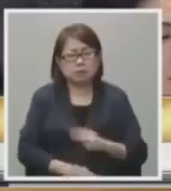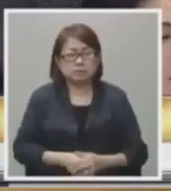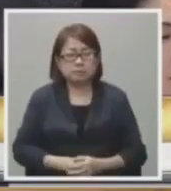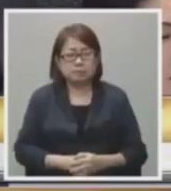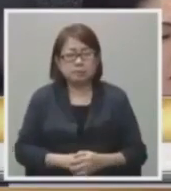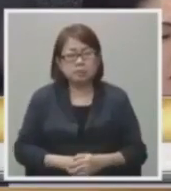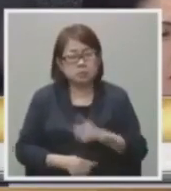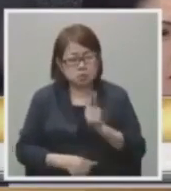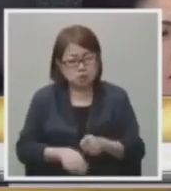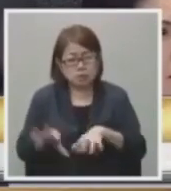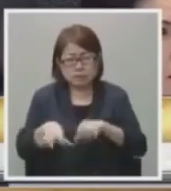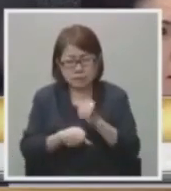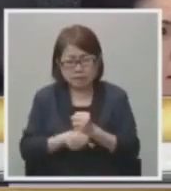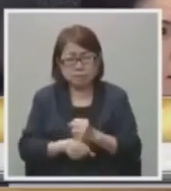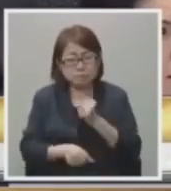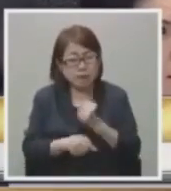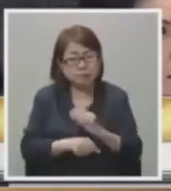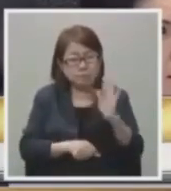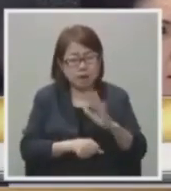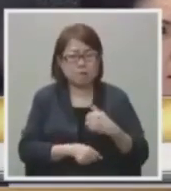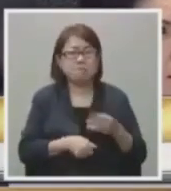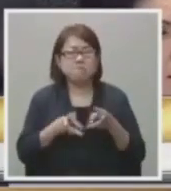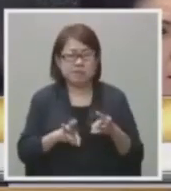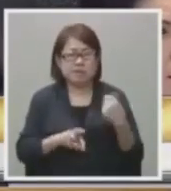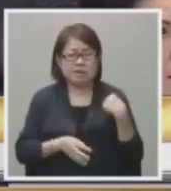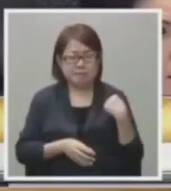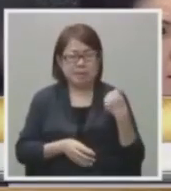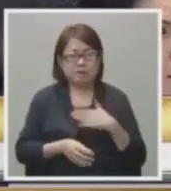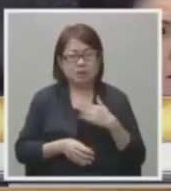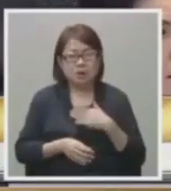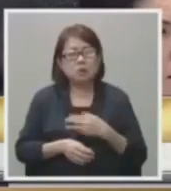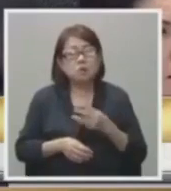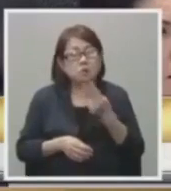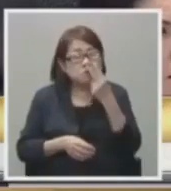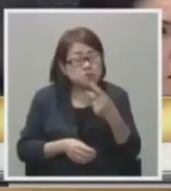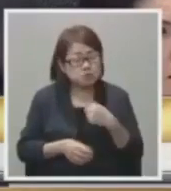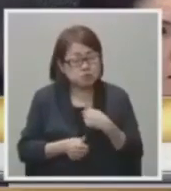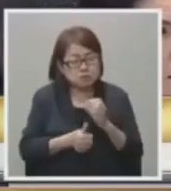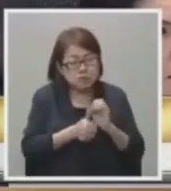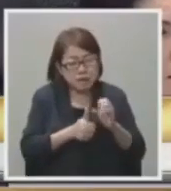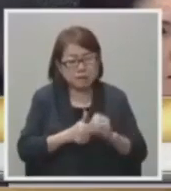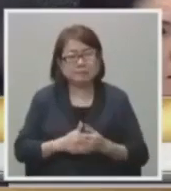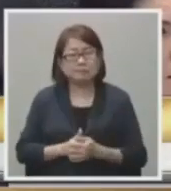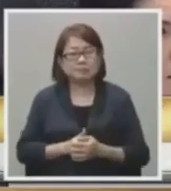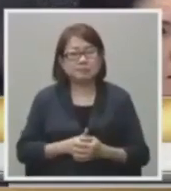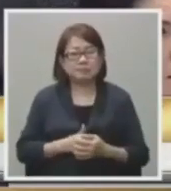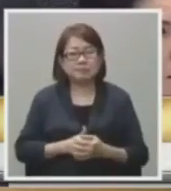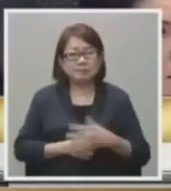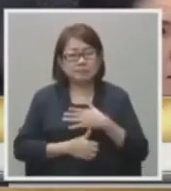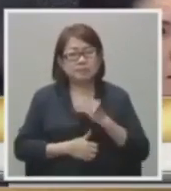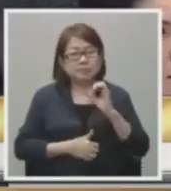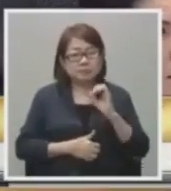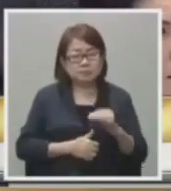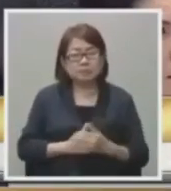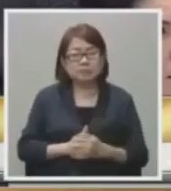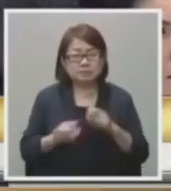ม่จัดการก็ไม่เป็นไรผมจะหาทางออกให้ท่านเดี๋ยวจะบอกว่าออกยังไงผมเรียนนะครับว่าเรื่องนี้เ